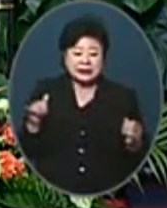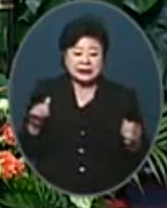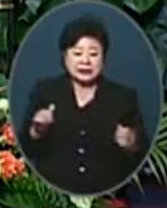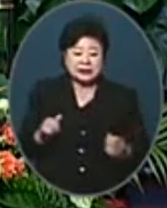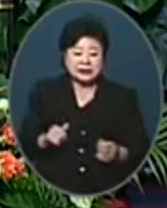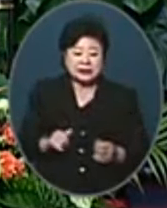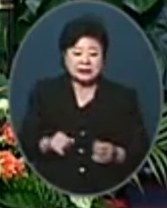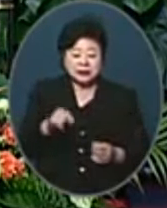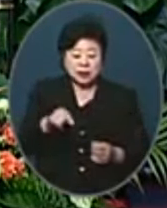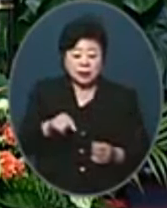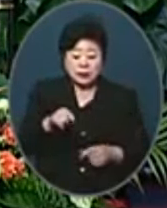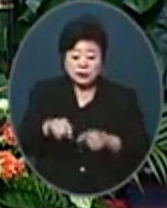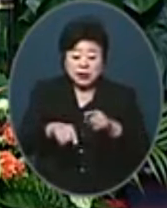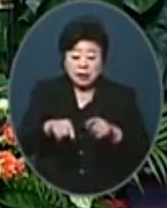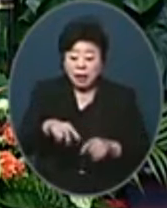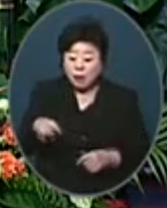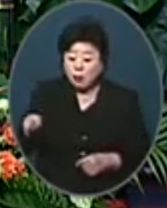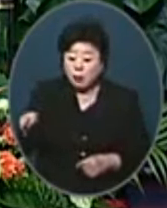옆을